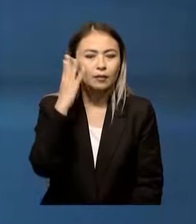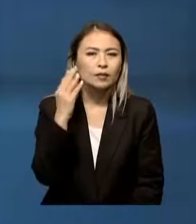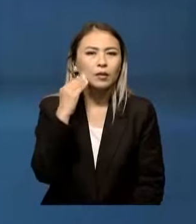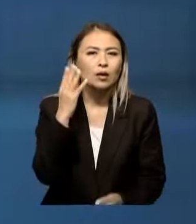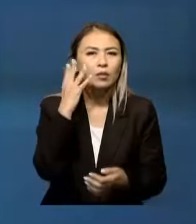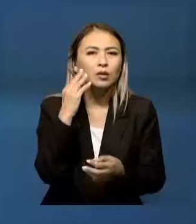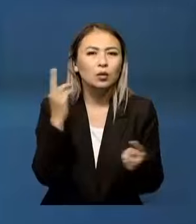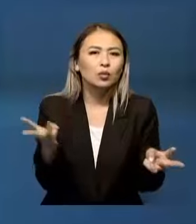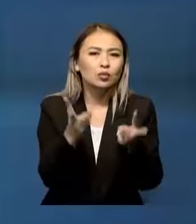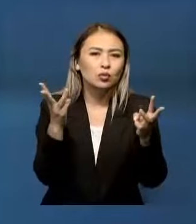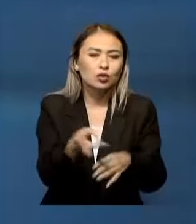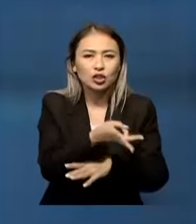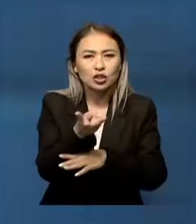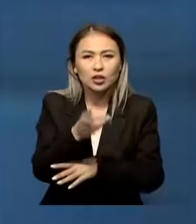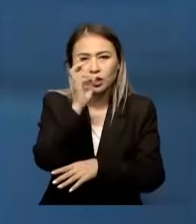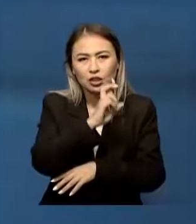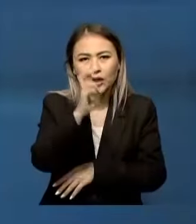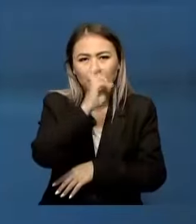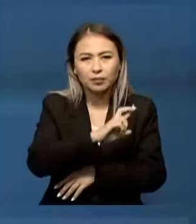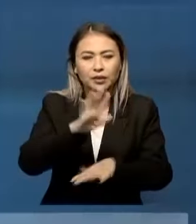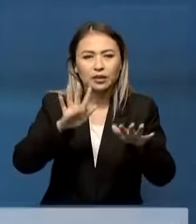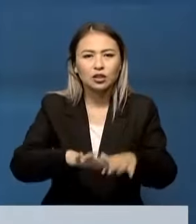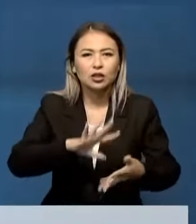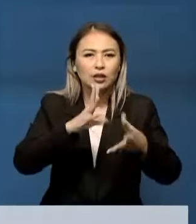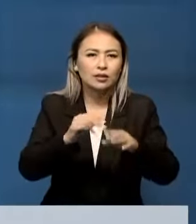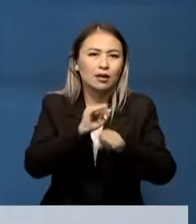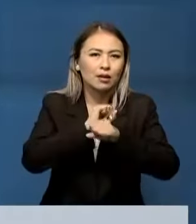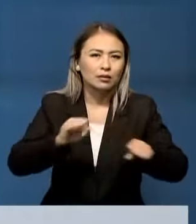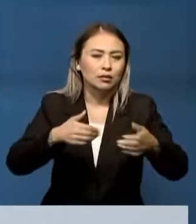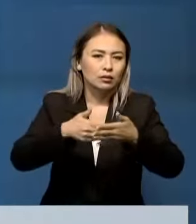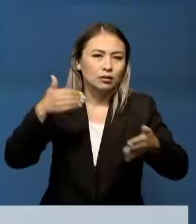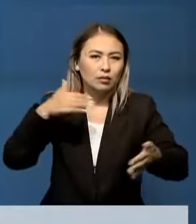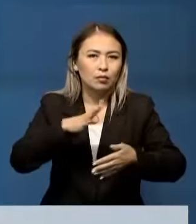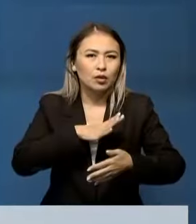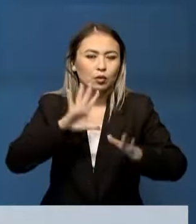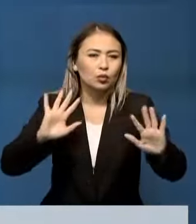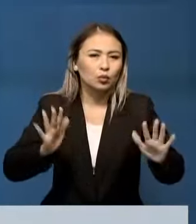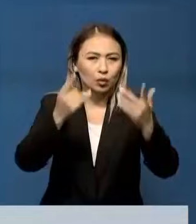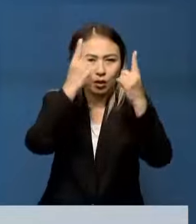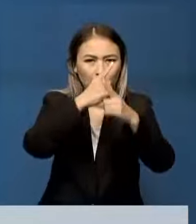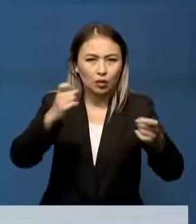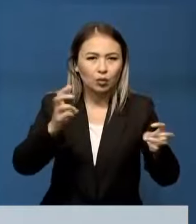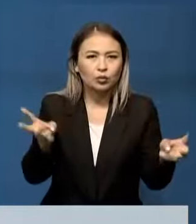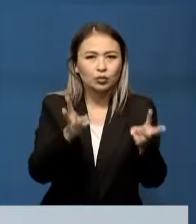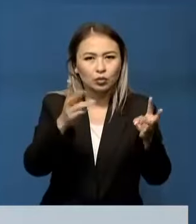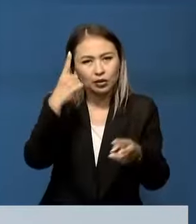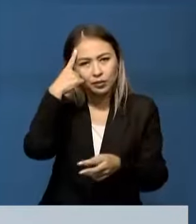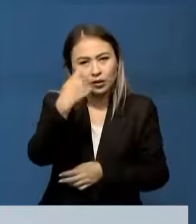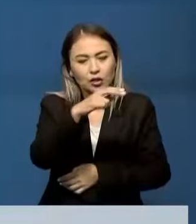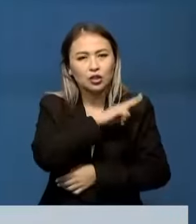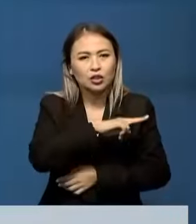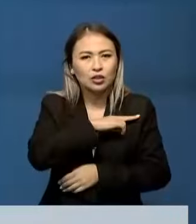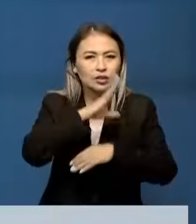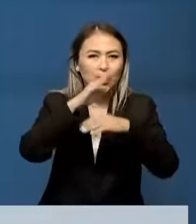Хабарымыз жалғастырамыз. Алматылық өрт сөндірушілер жанар жағармай бекетіндегі жарылыстың алдын алды. Апат туралы хабарлама қалалық өрт сөндіру